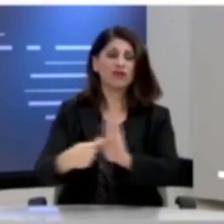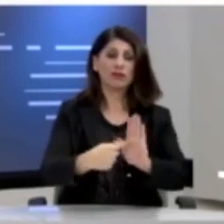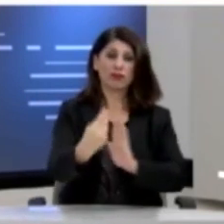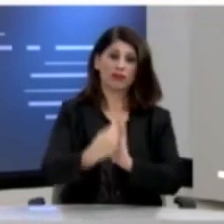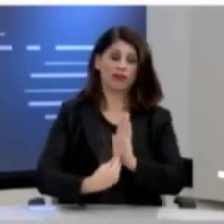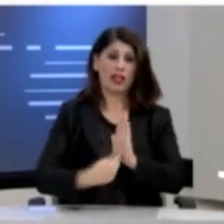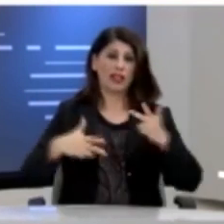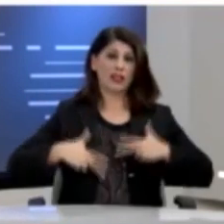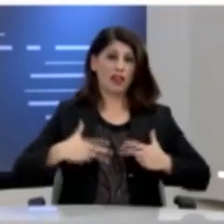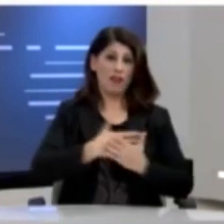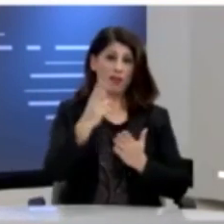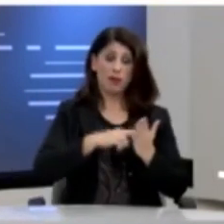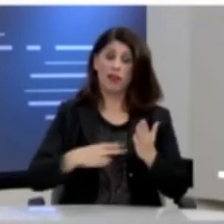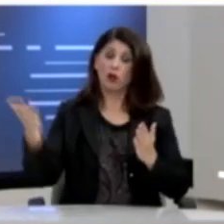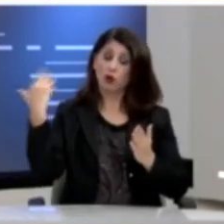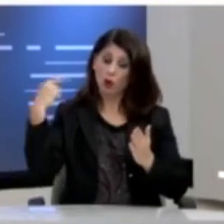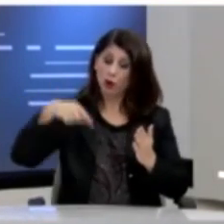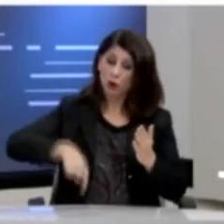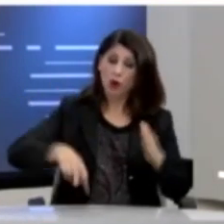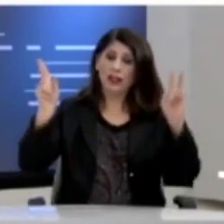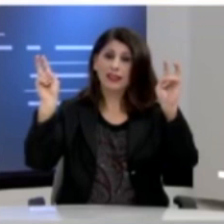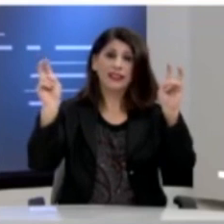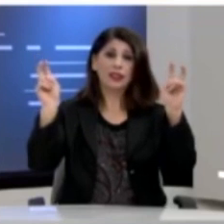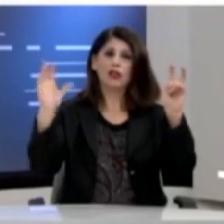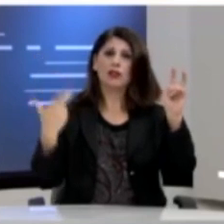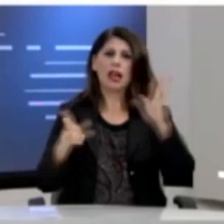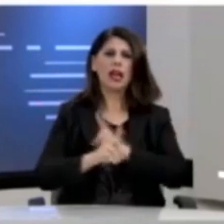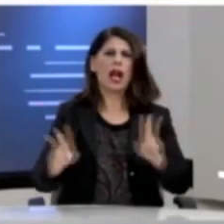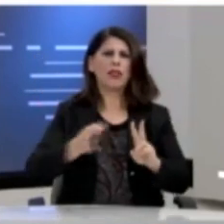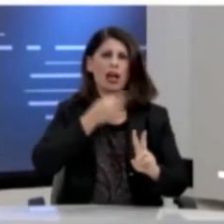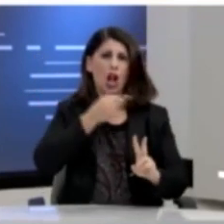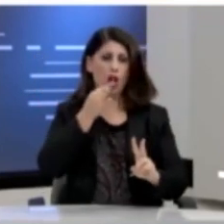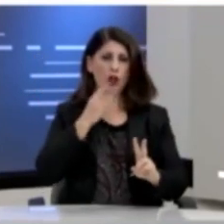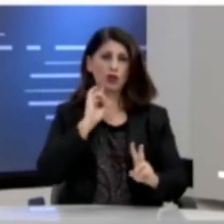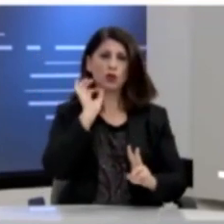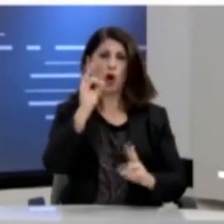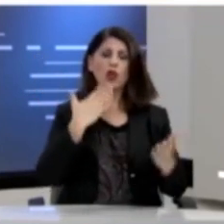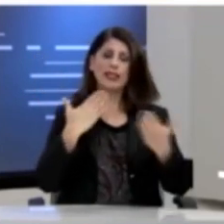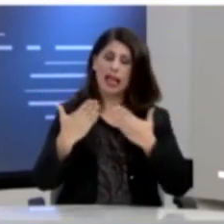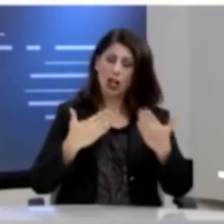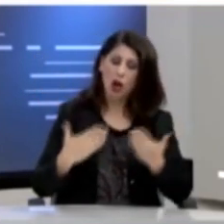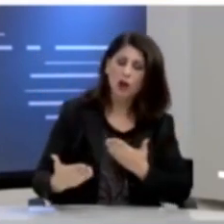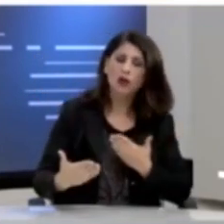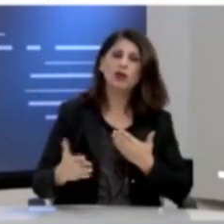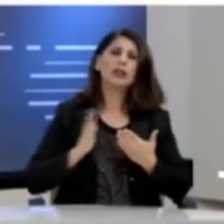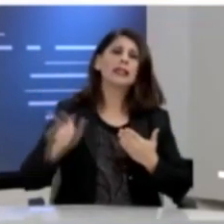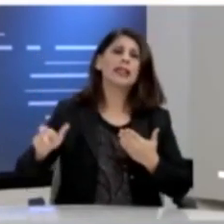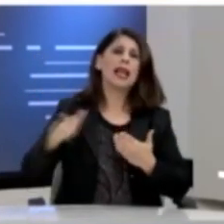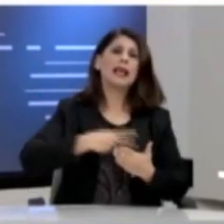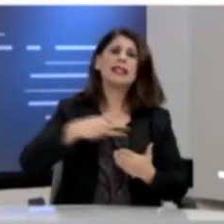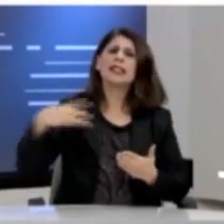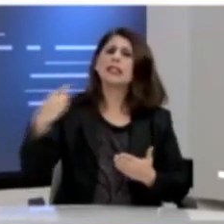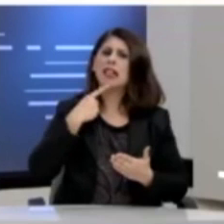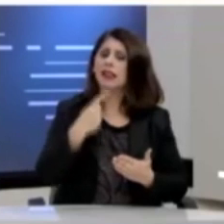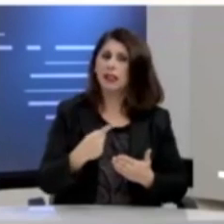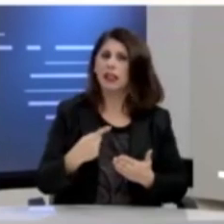κυβερνητικές εφημερίδες φιλοξένησαν και τότε και τώρα τίτλους για καθαρές κουβέντες με στόχο τη συνεννόηση. Τα στελέχη του ΣΥΡΙΖΑ μιλούσαν